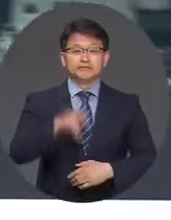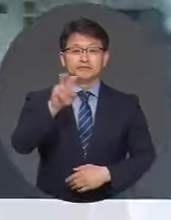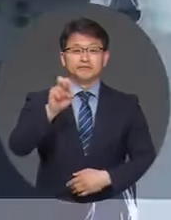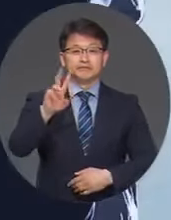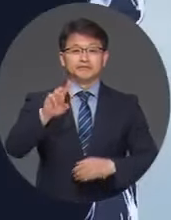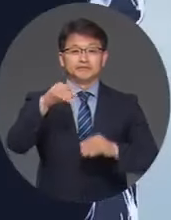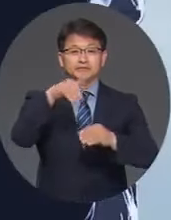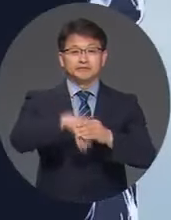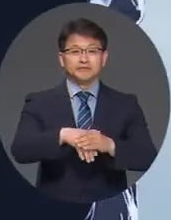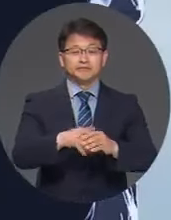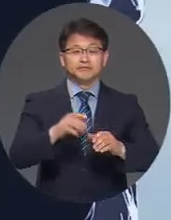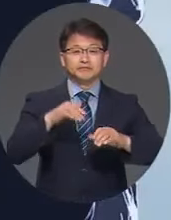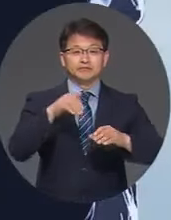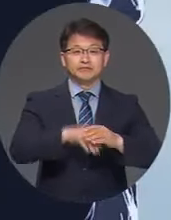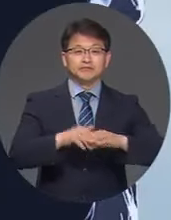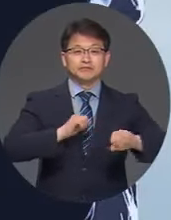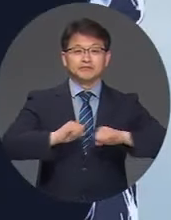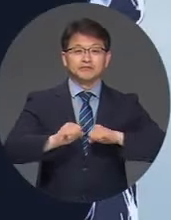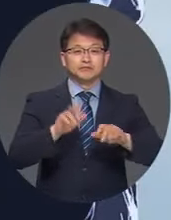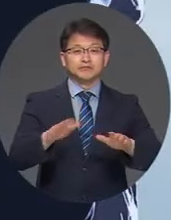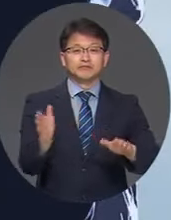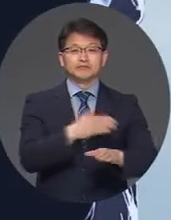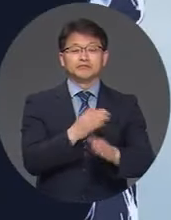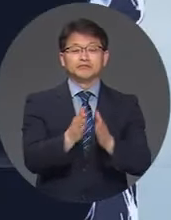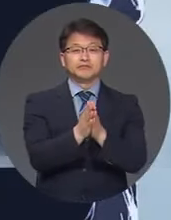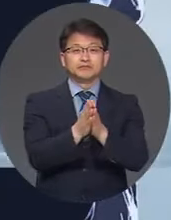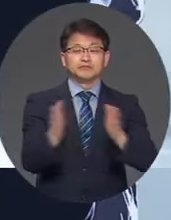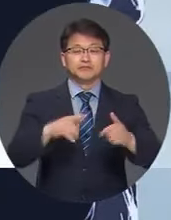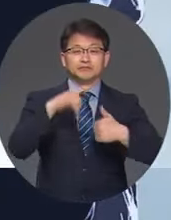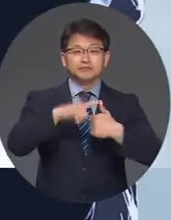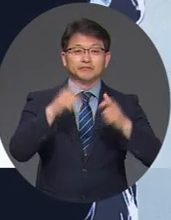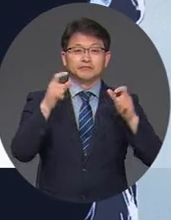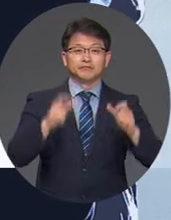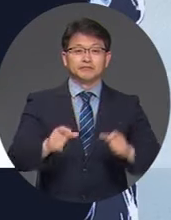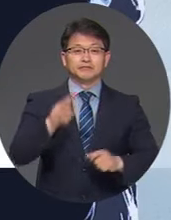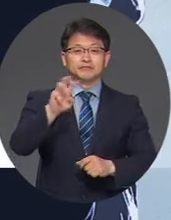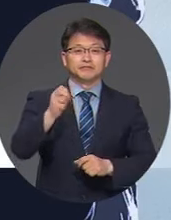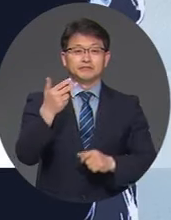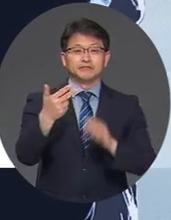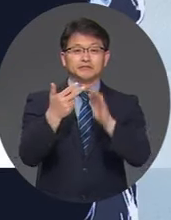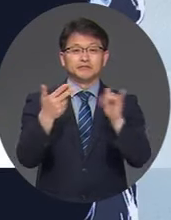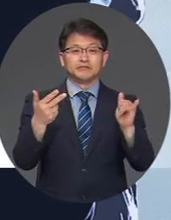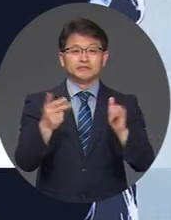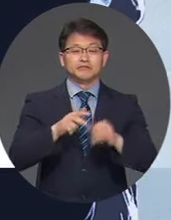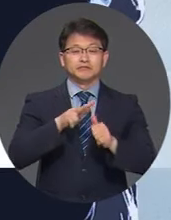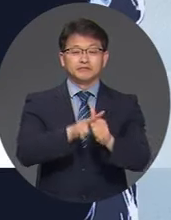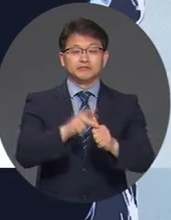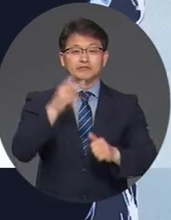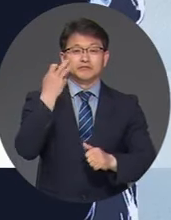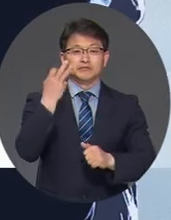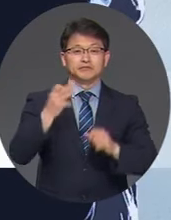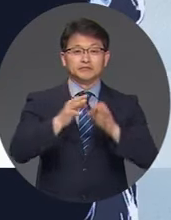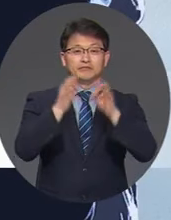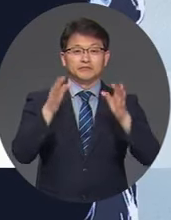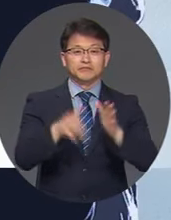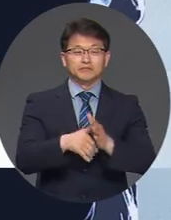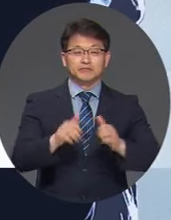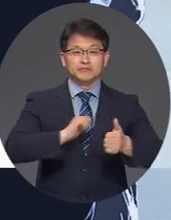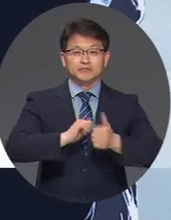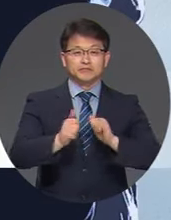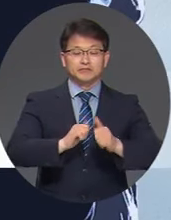22대 총선 선거운동이 오늘부터 시작되면서 경남에서는 37명의 후보들이 13일간의 사활을